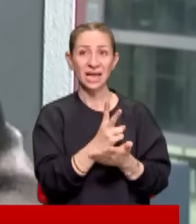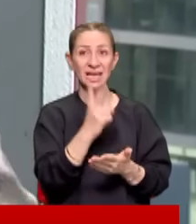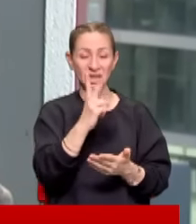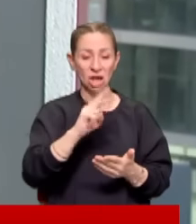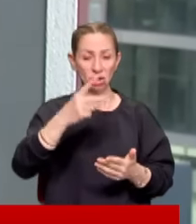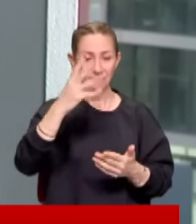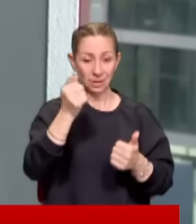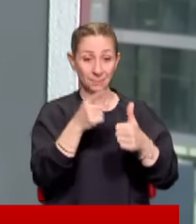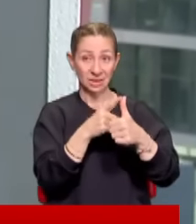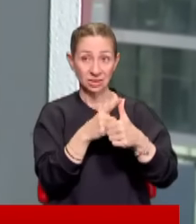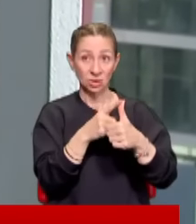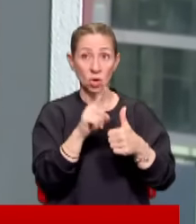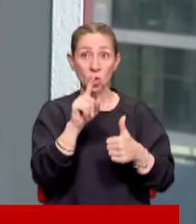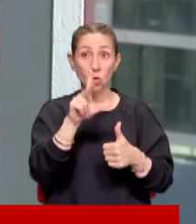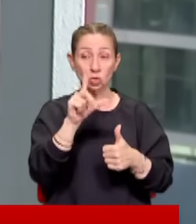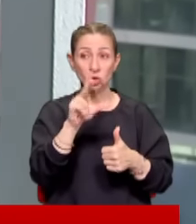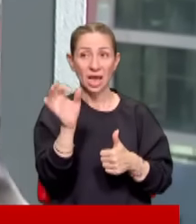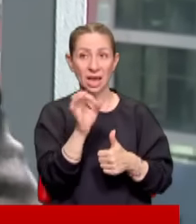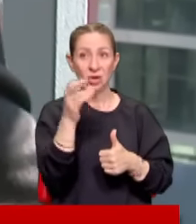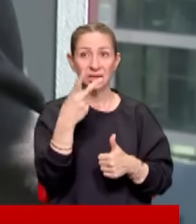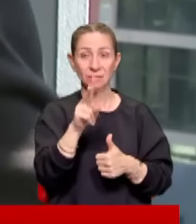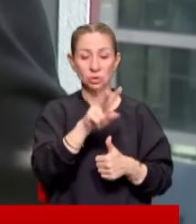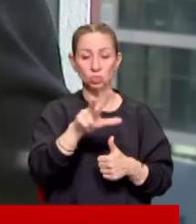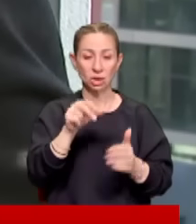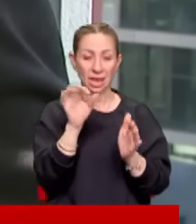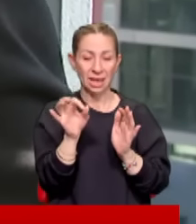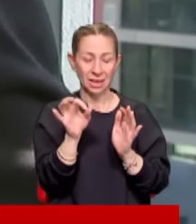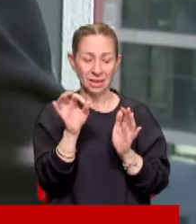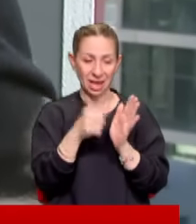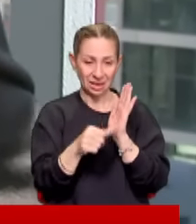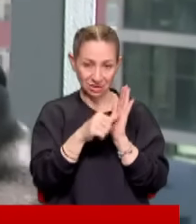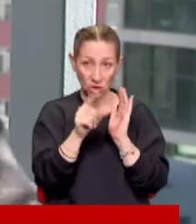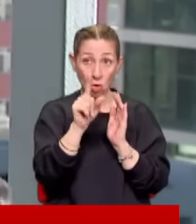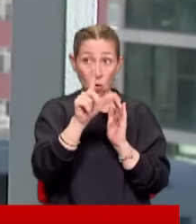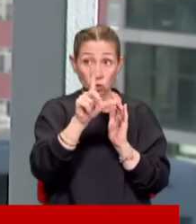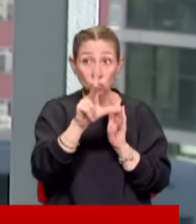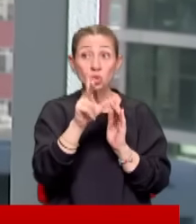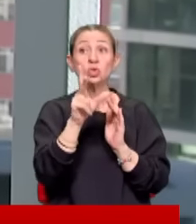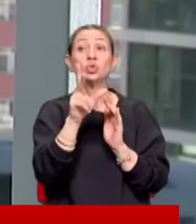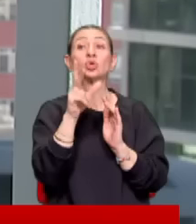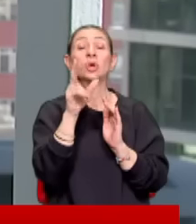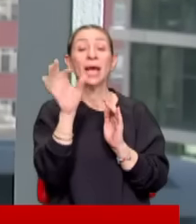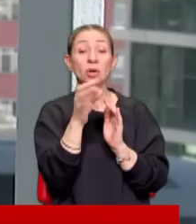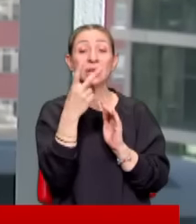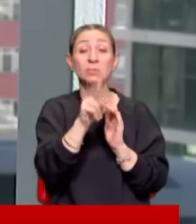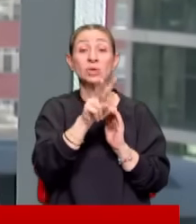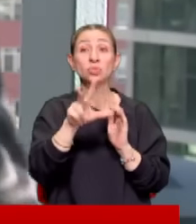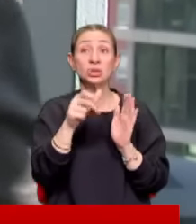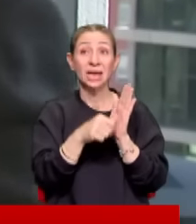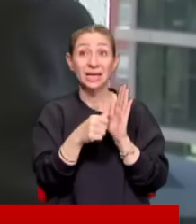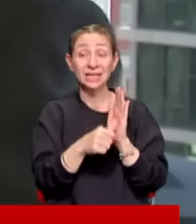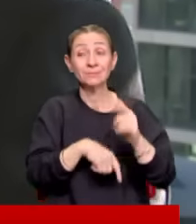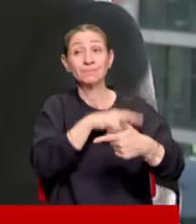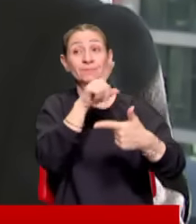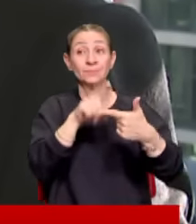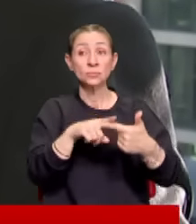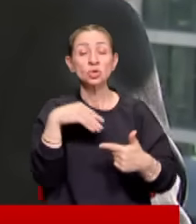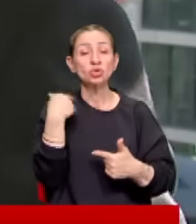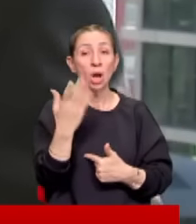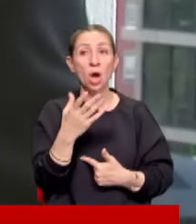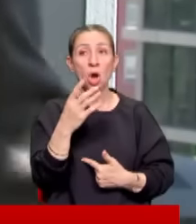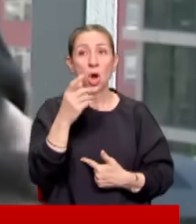2 aşamada aldı. 1. 13 Eylül 2023 tarihinde. 13 Eylül 2023 tarihinde. Devamla daha